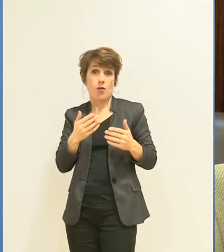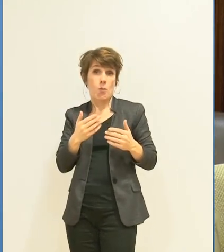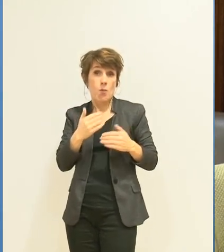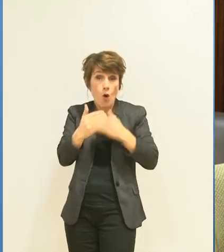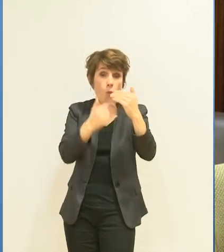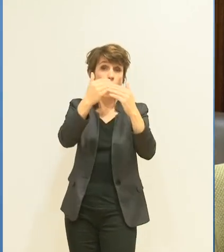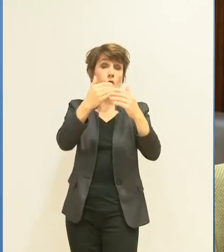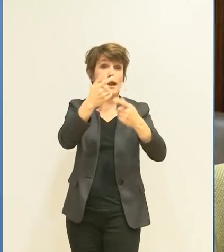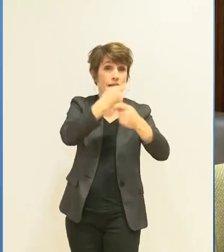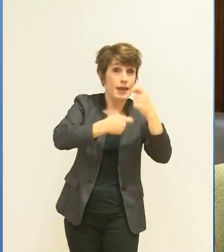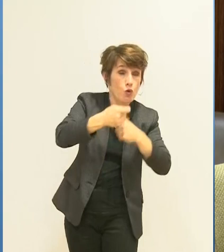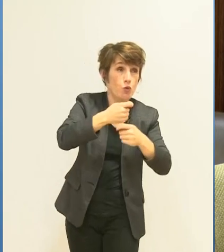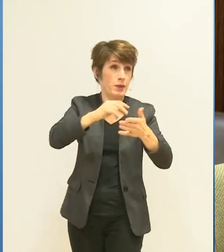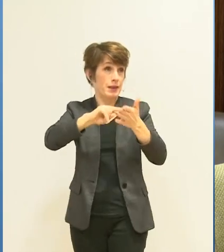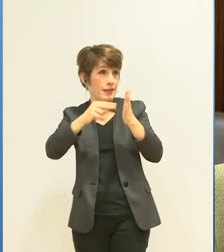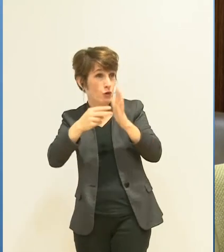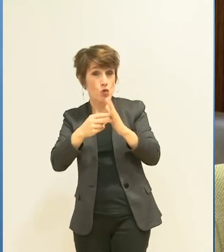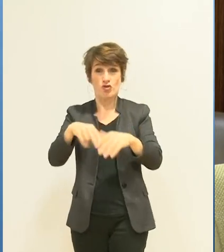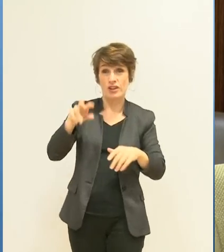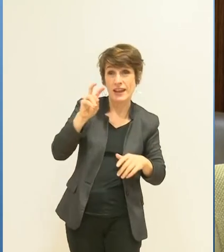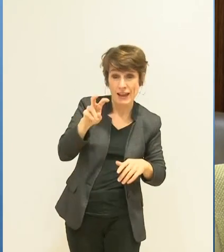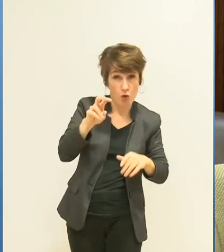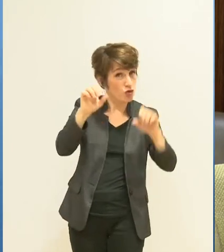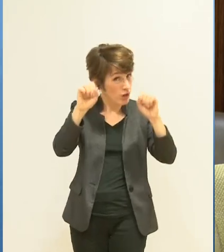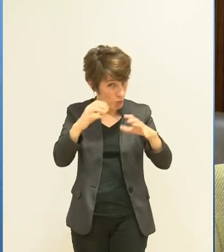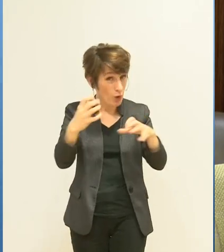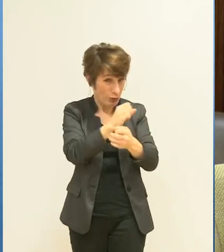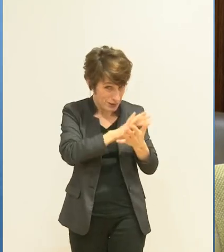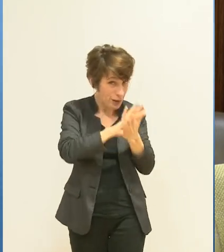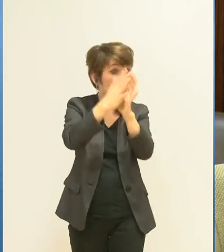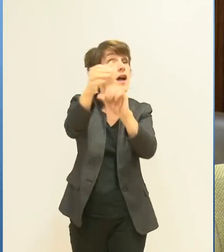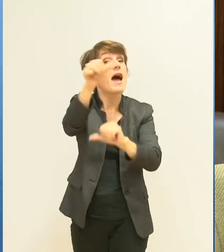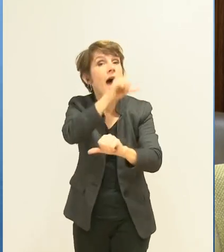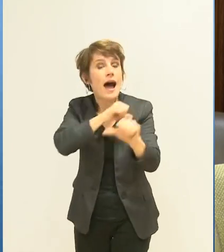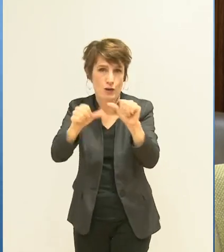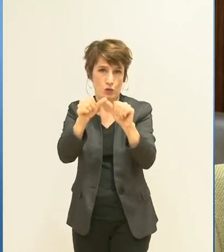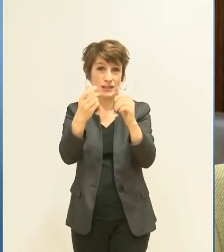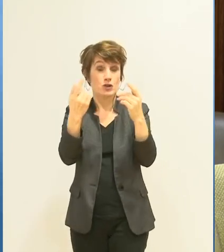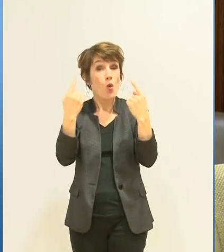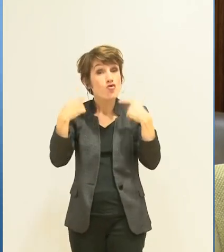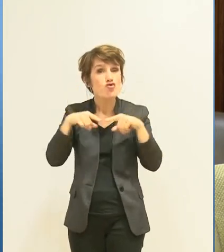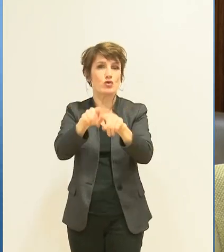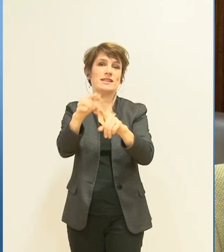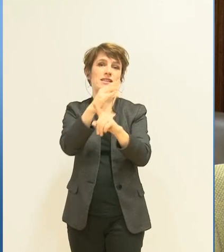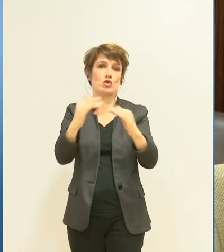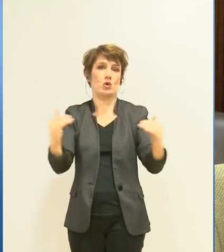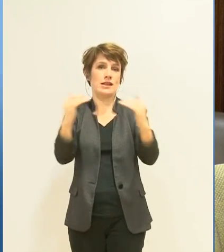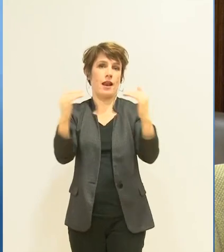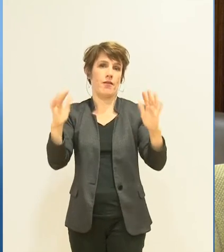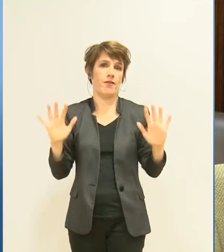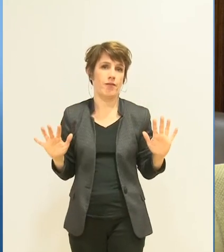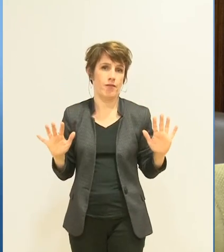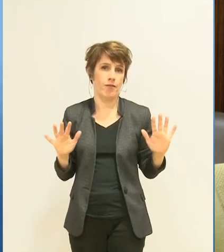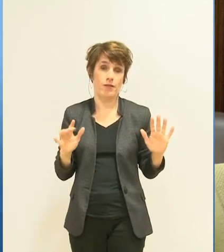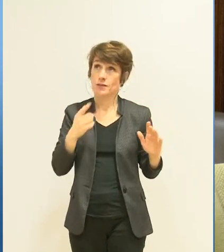écologie sans que la question de la justice sociale ne soit au centre de nos priorités politiques du plus haut niveau